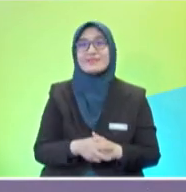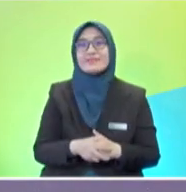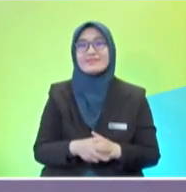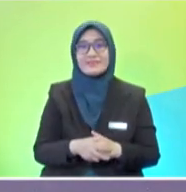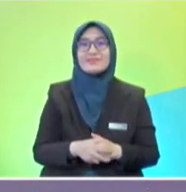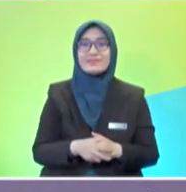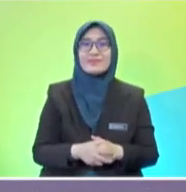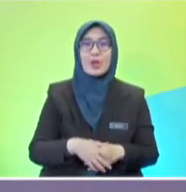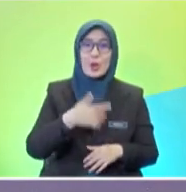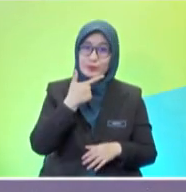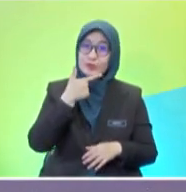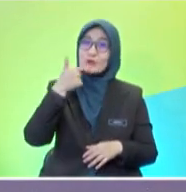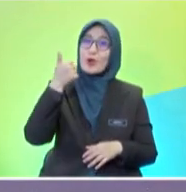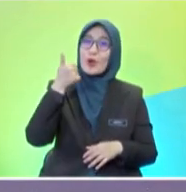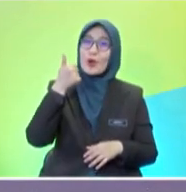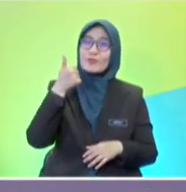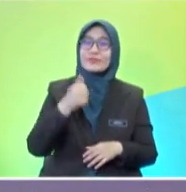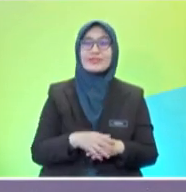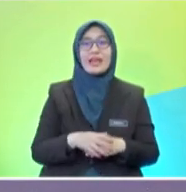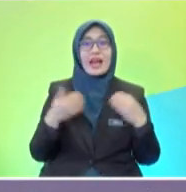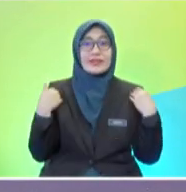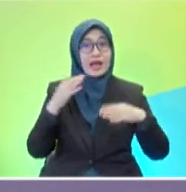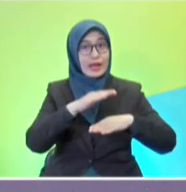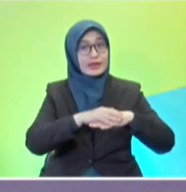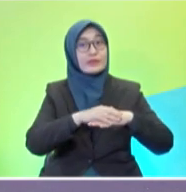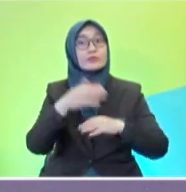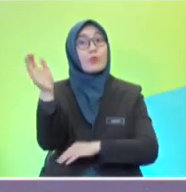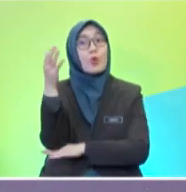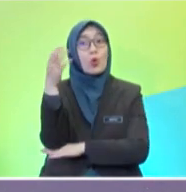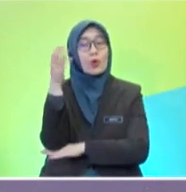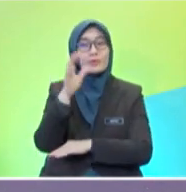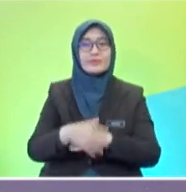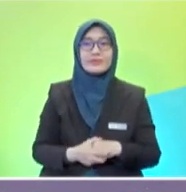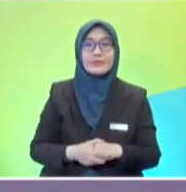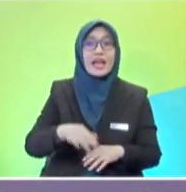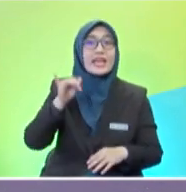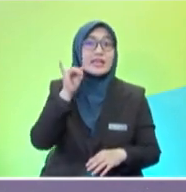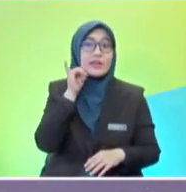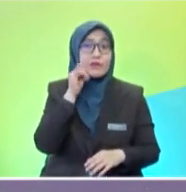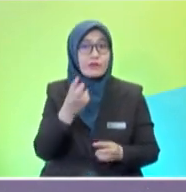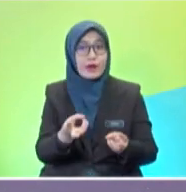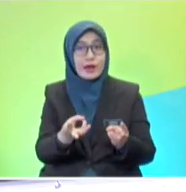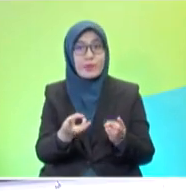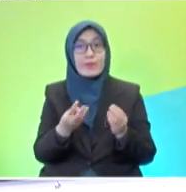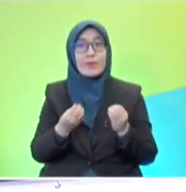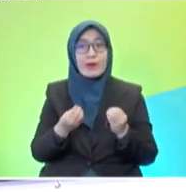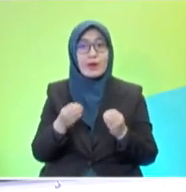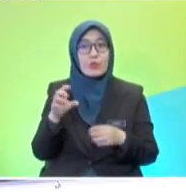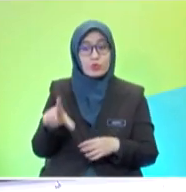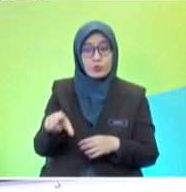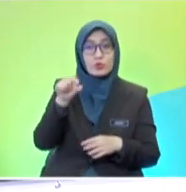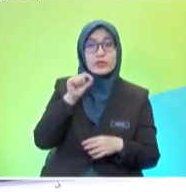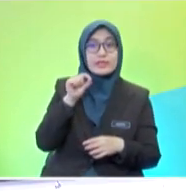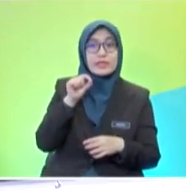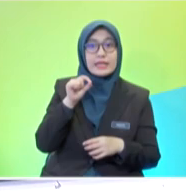ranum di atas Poko jadi kita nak bantu Ifa Ifa nak kutik masuk ke dalam bakulnya